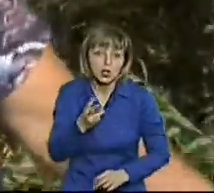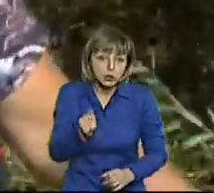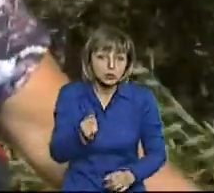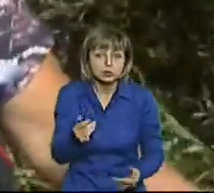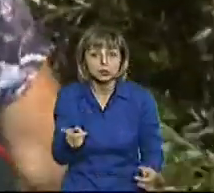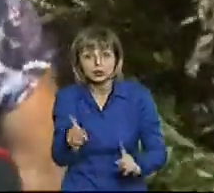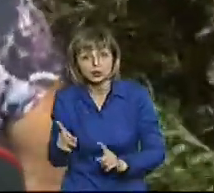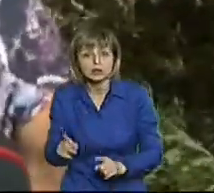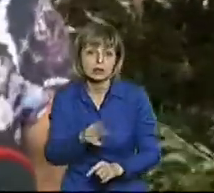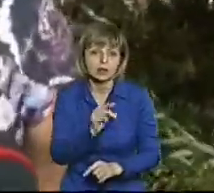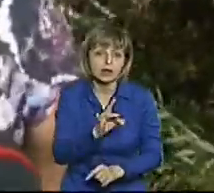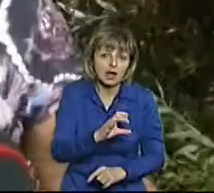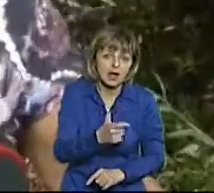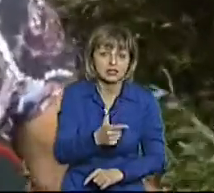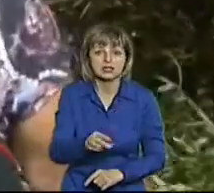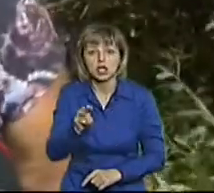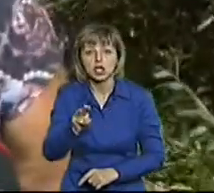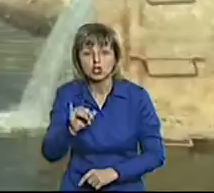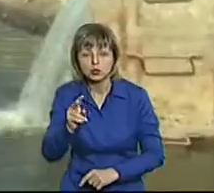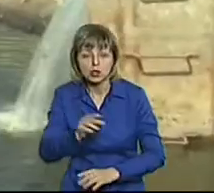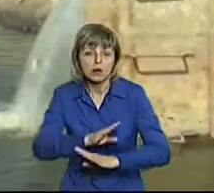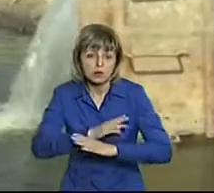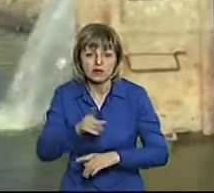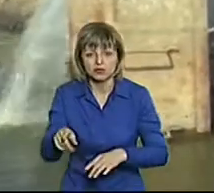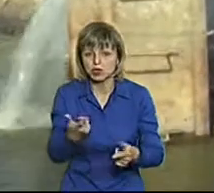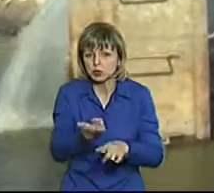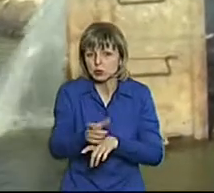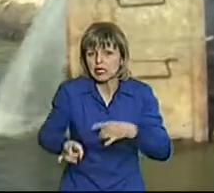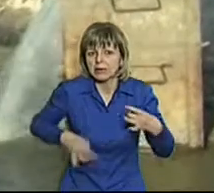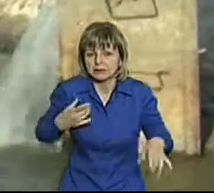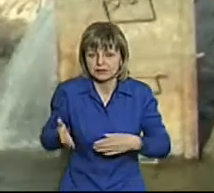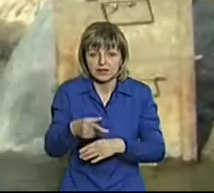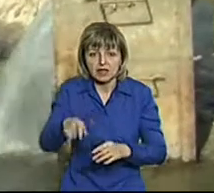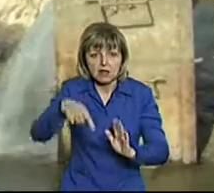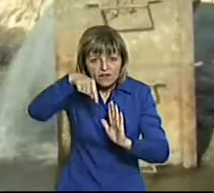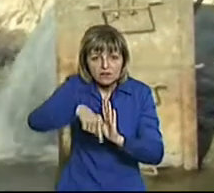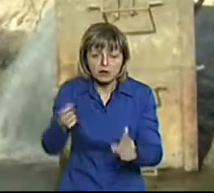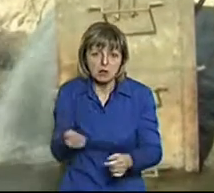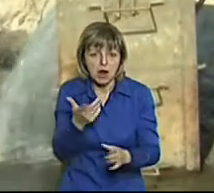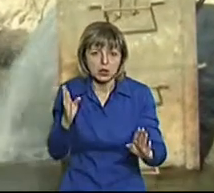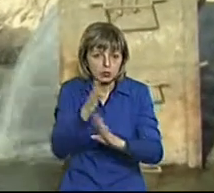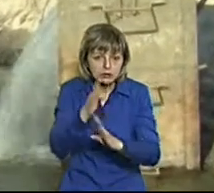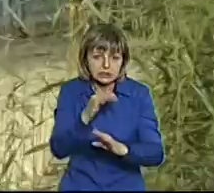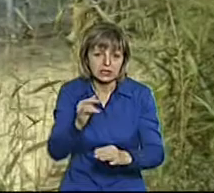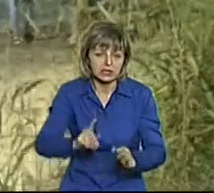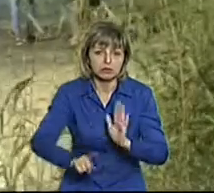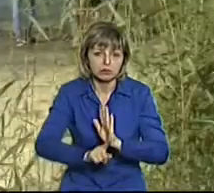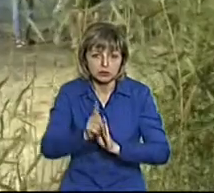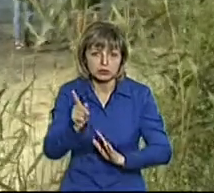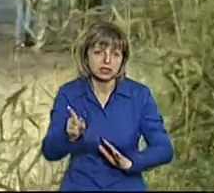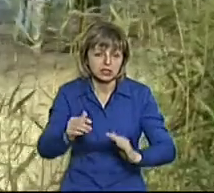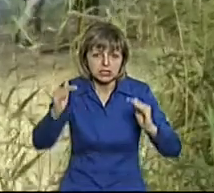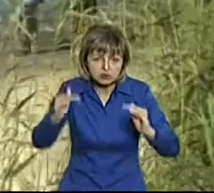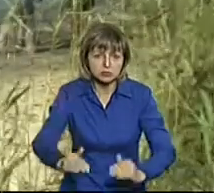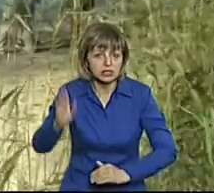малесенькі, щука, вони дуже такі примхлива риба. Низький міст кисню, через що і стали спускати рано, бо